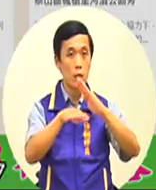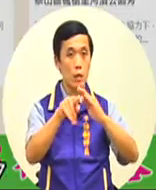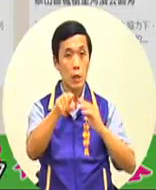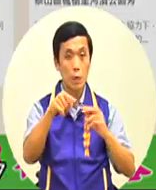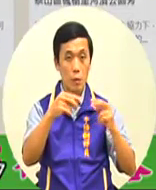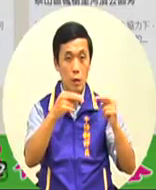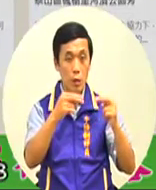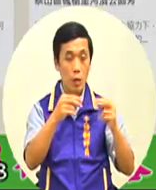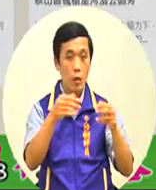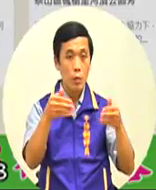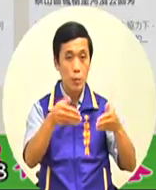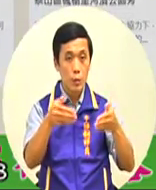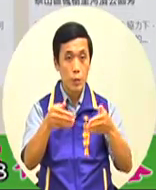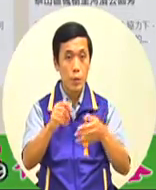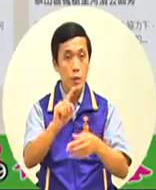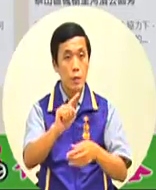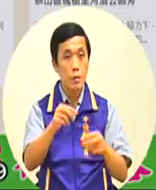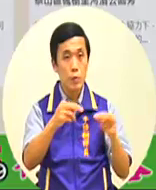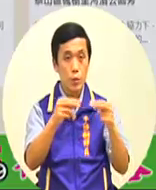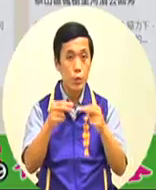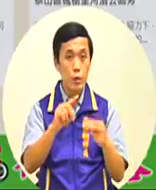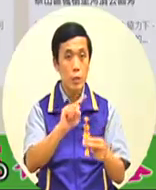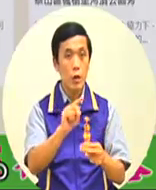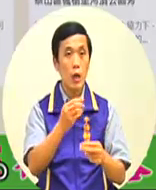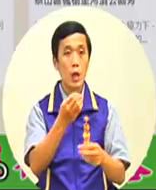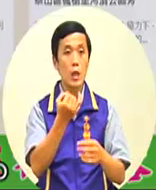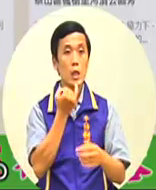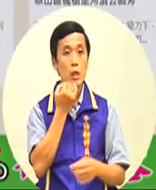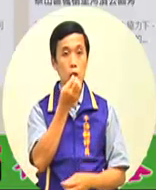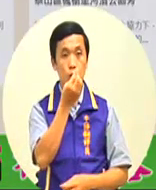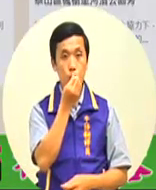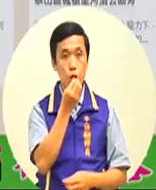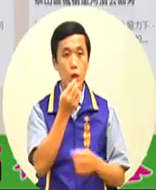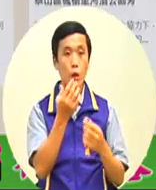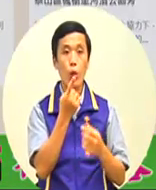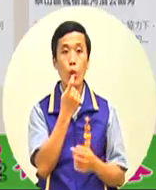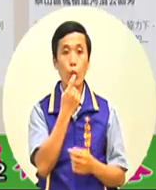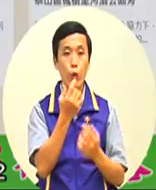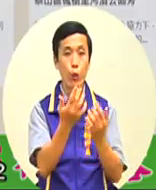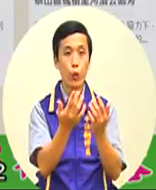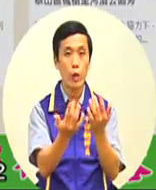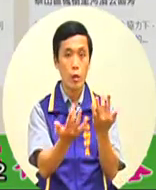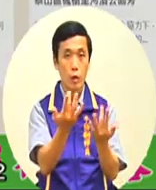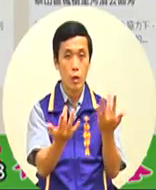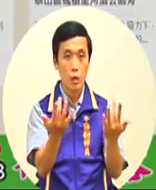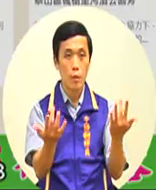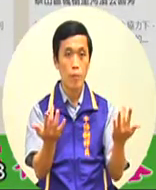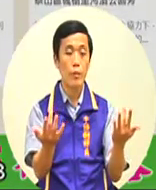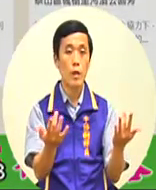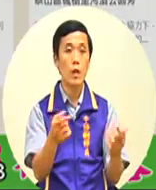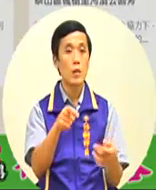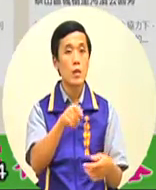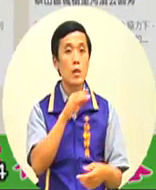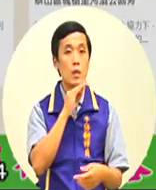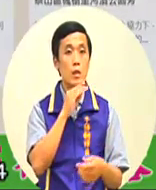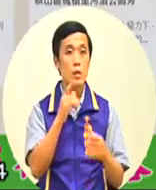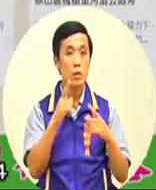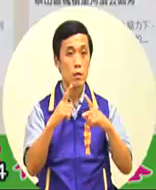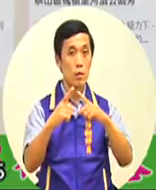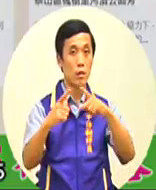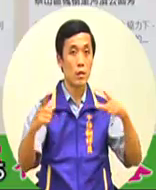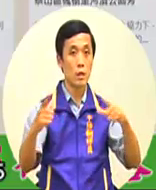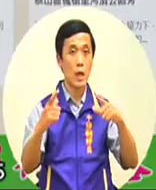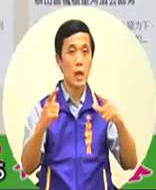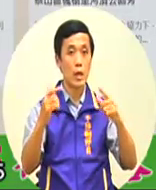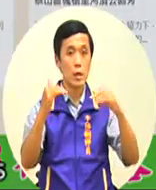这方面呢，这个可食的地景。那这个是 是算是大坑的大坑